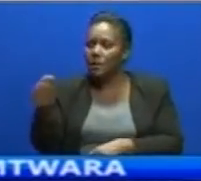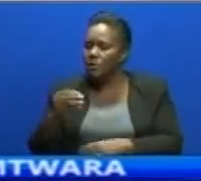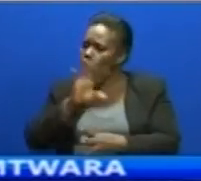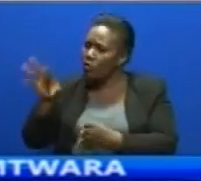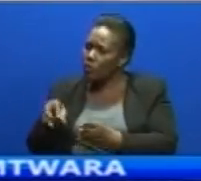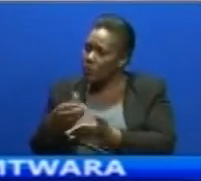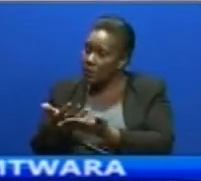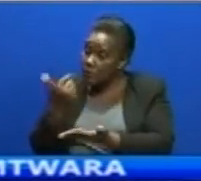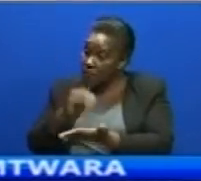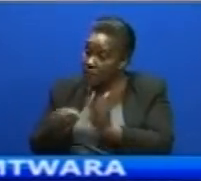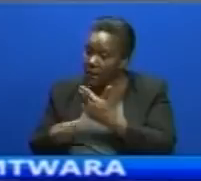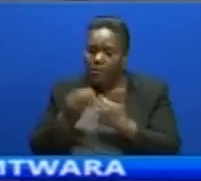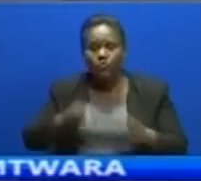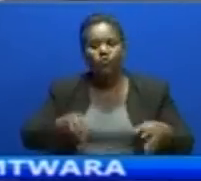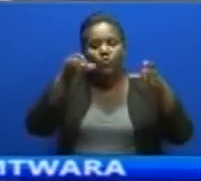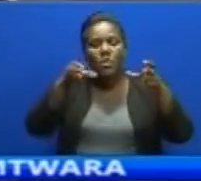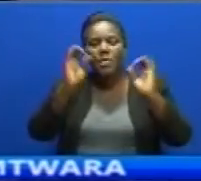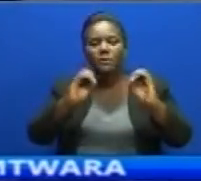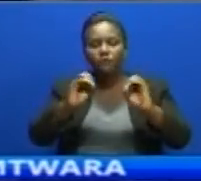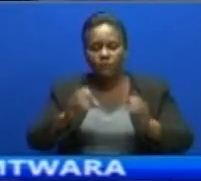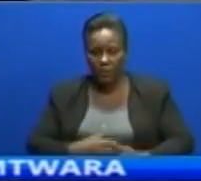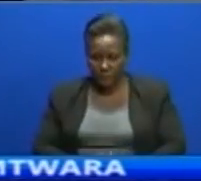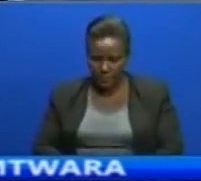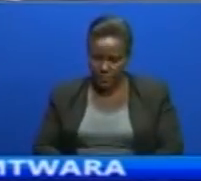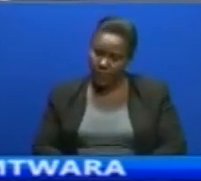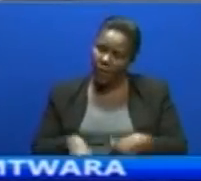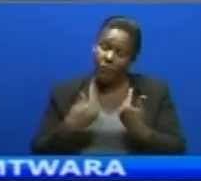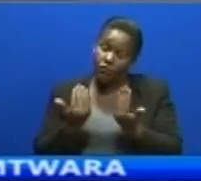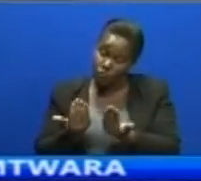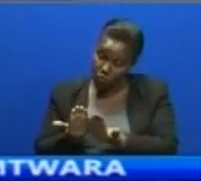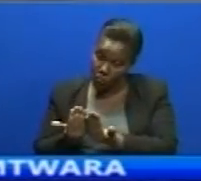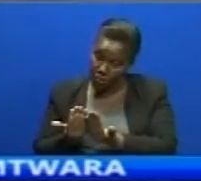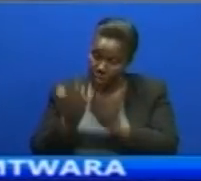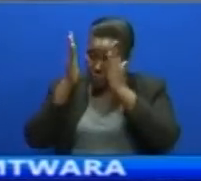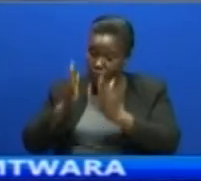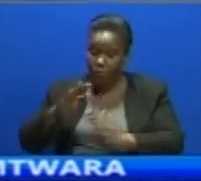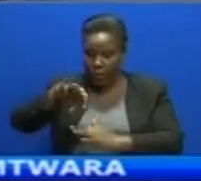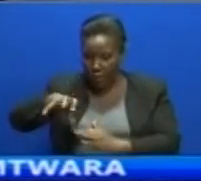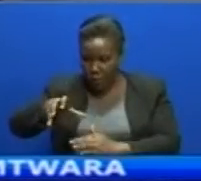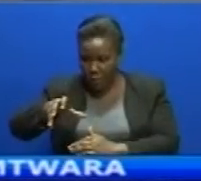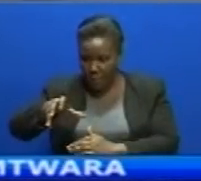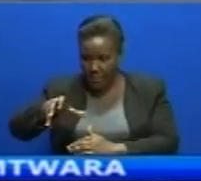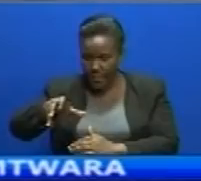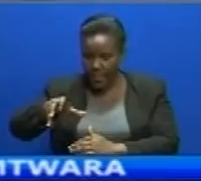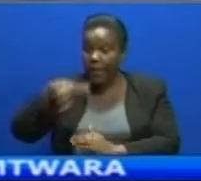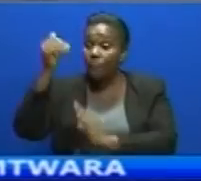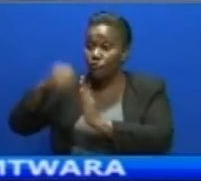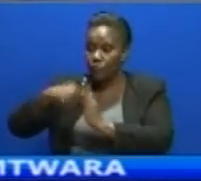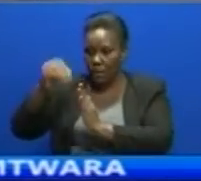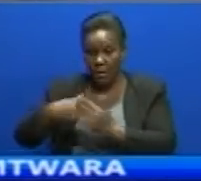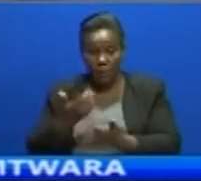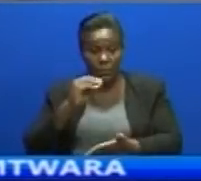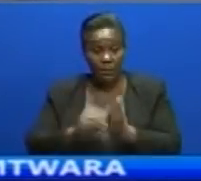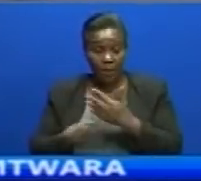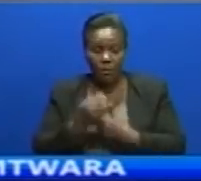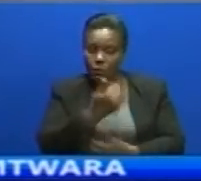dunia hazipo. Ombi langu kumuomba kwanza kabisa mheshimiwa mkuu wa mkoa wetu wa Mtwara, kwa sababu watoto hao wote wawili